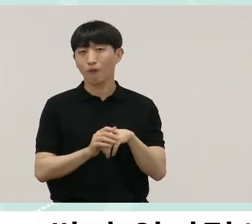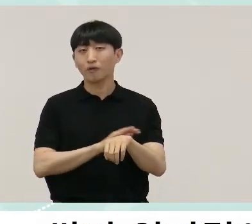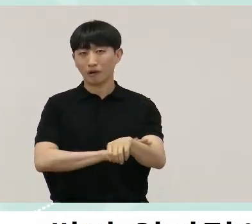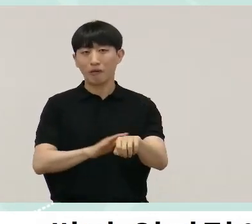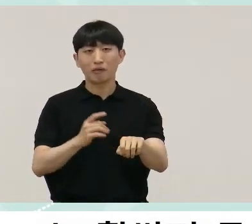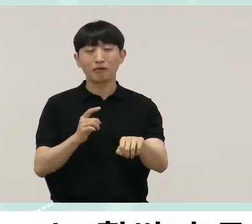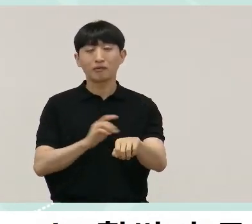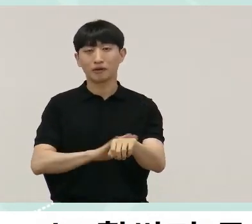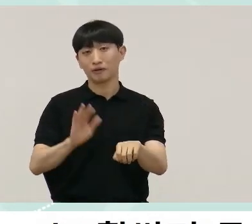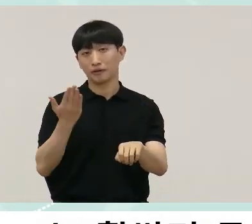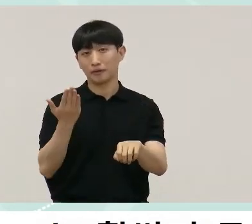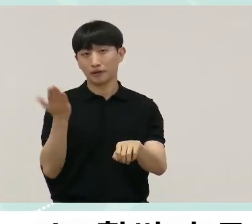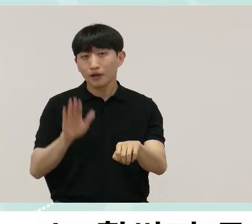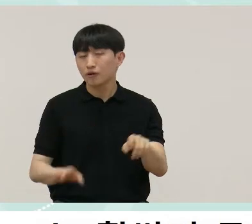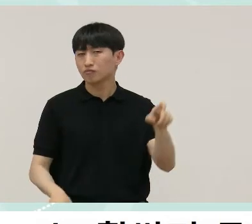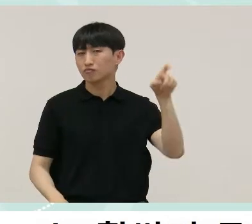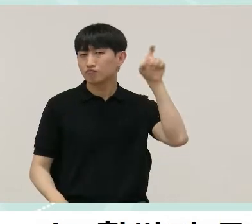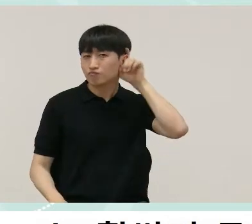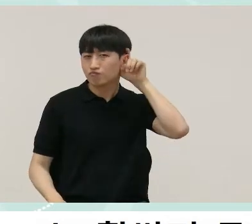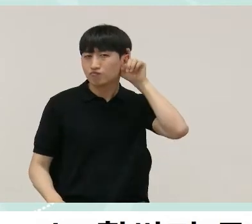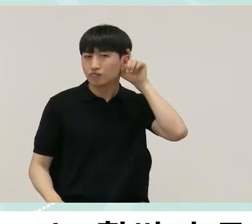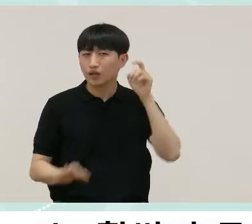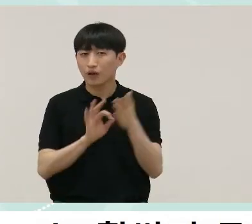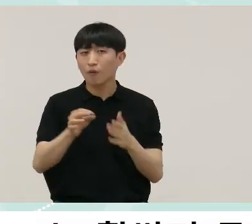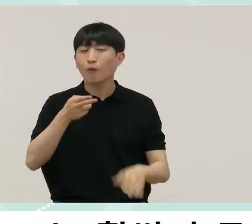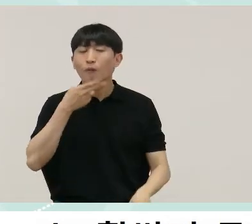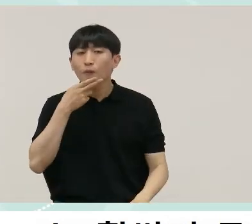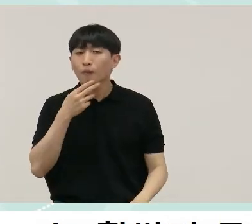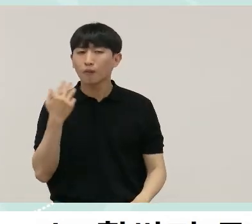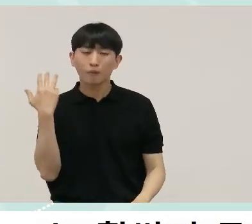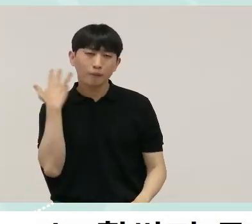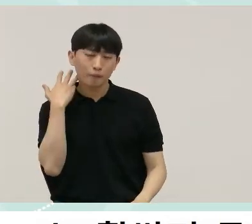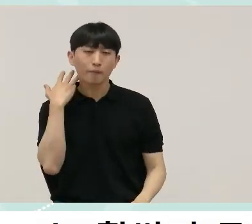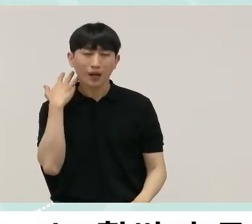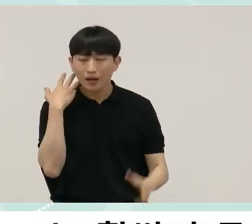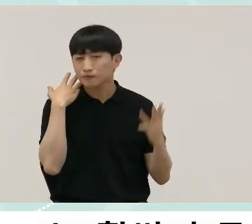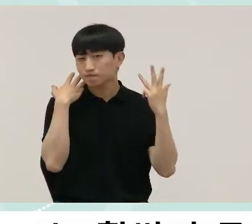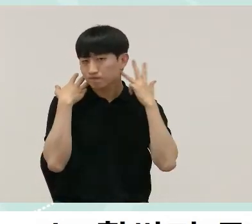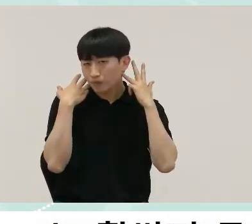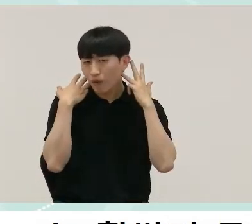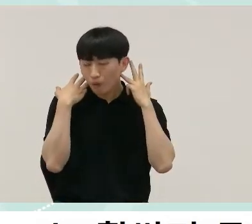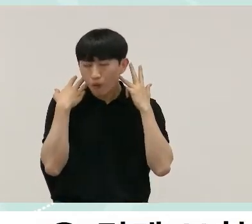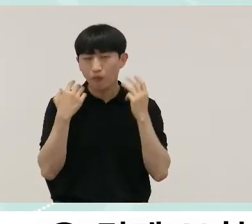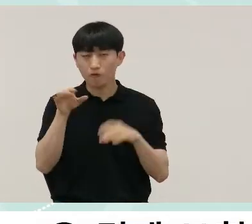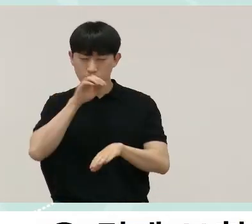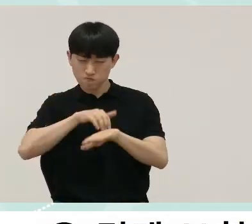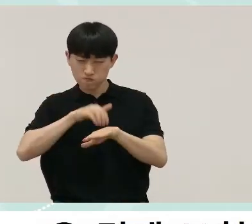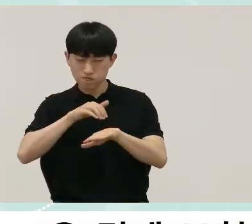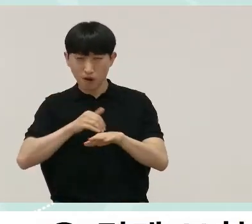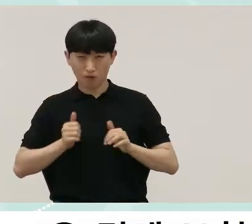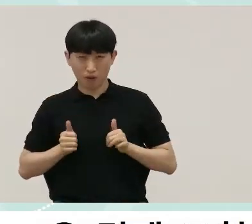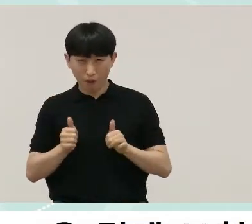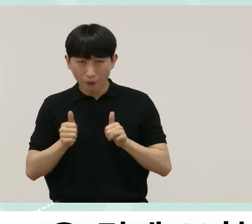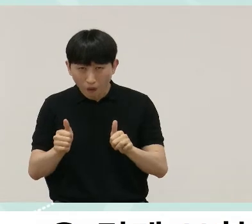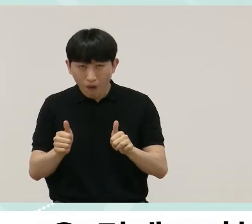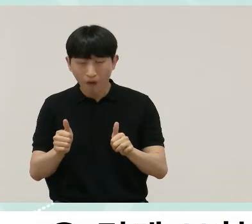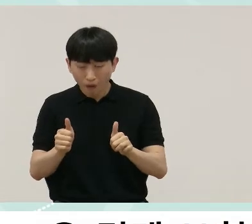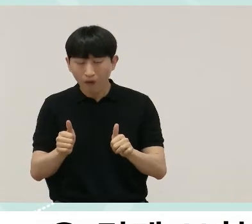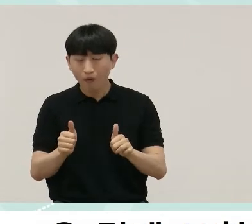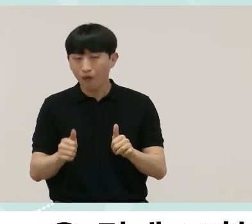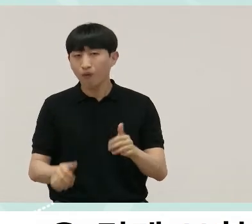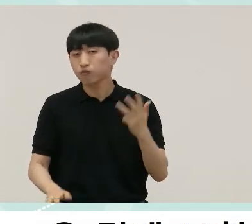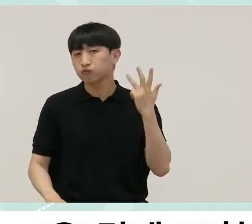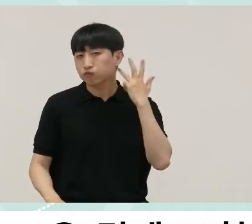않더라도 두 번째 인공호흡 수술하고 재활을 열심히 하면 그래도 사용할 수 있을 가능성이 굉장히